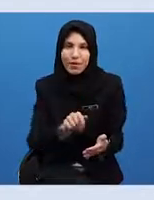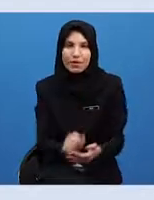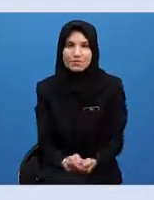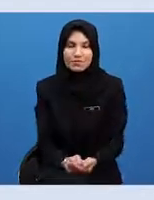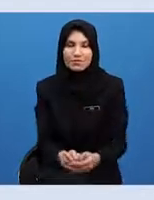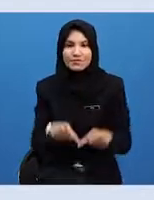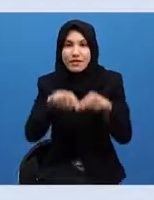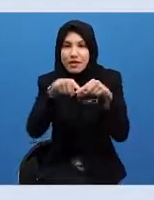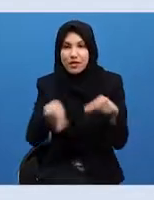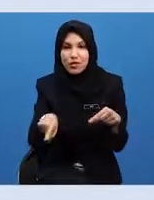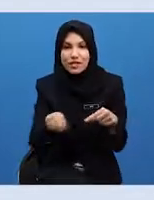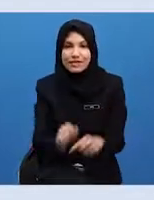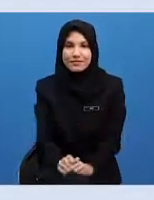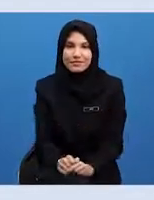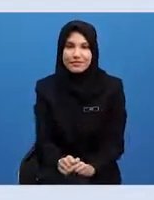guli